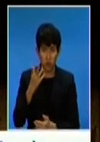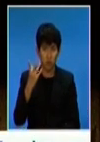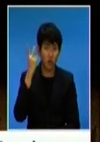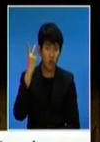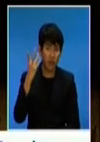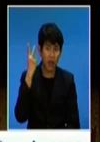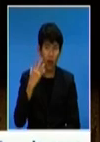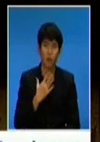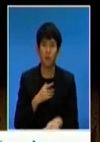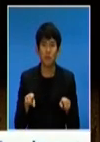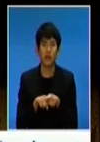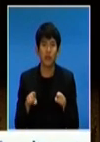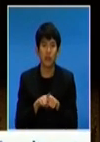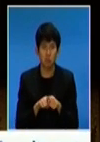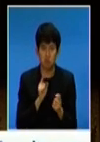เองฮะ